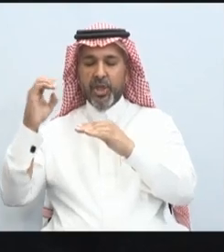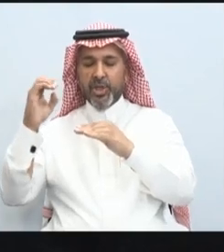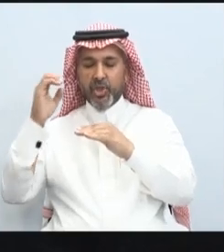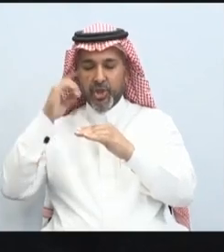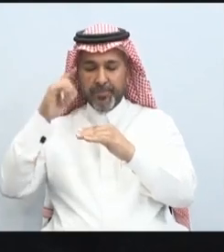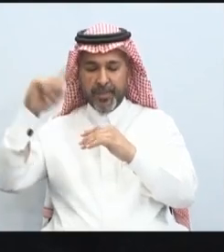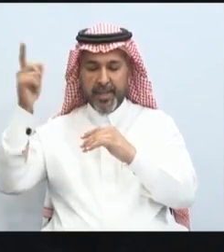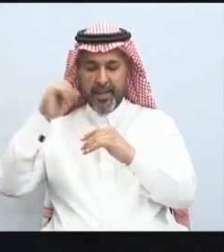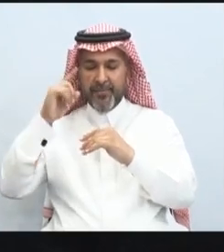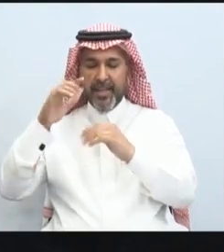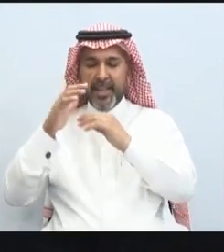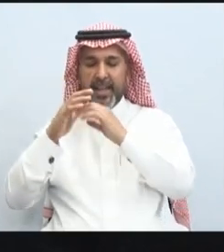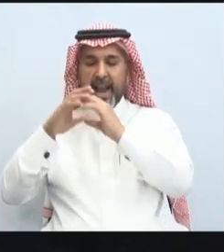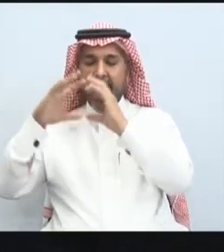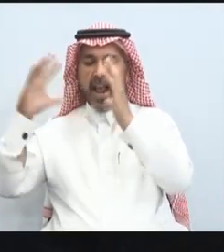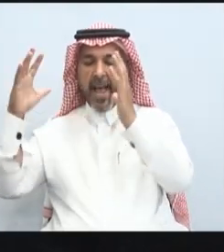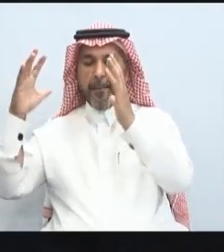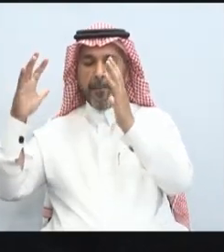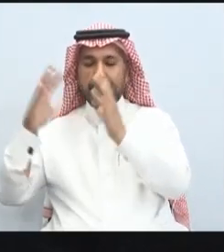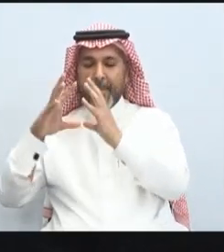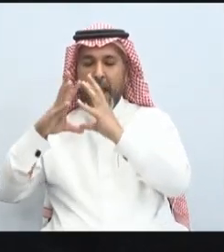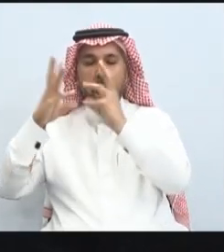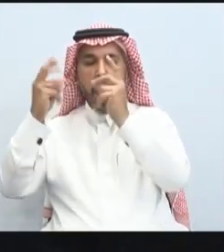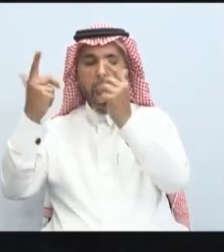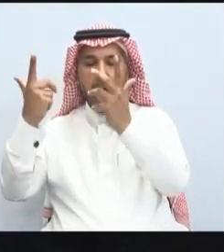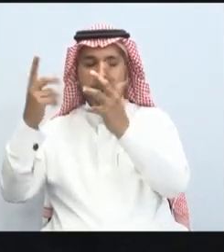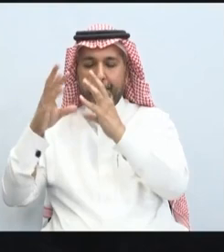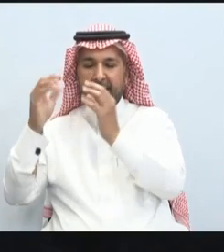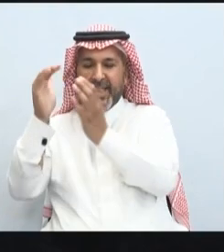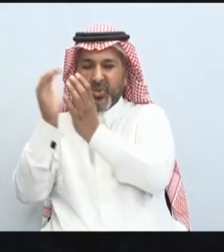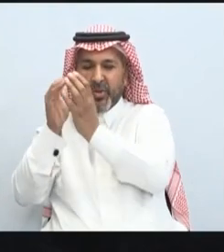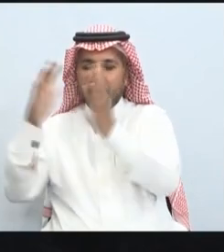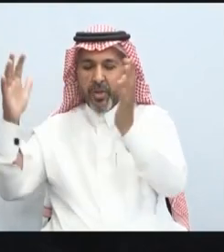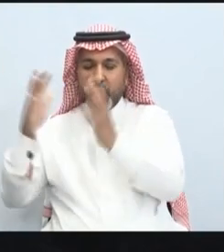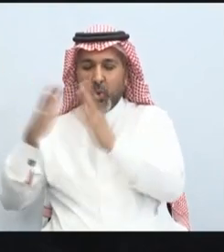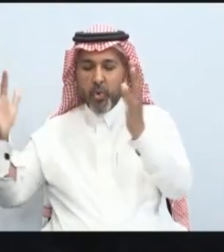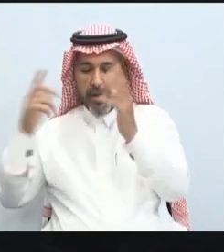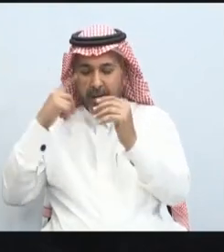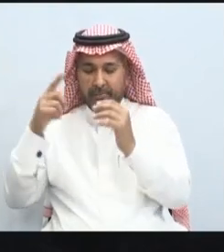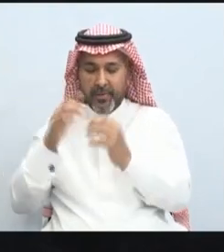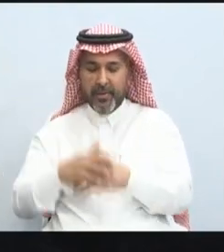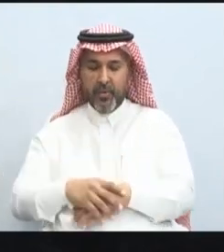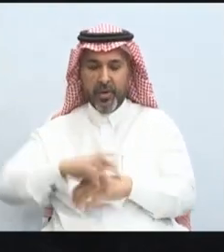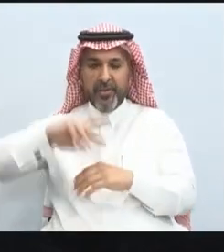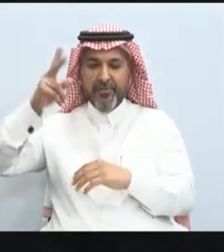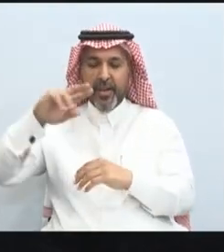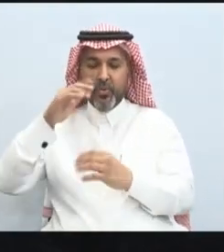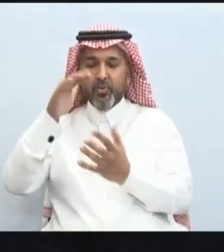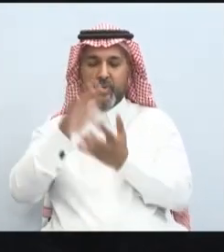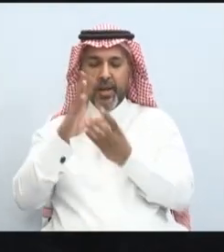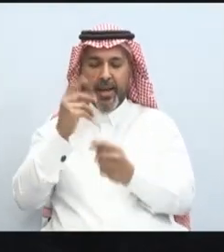ويتفقون في الكيف عباقره طيب من ياتيني من ياتيني بعلاقه بين